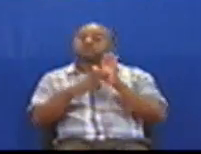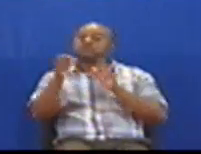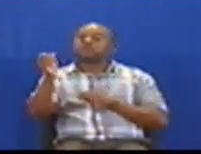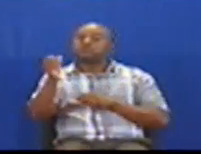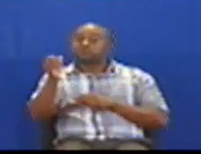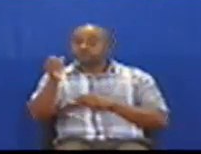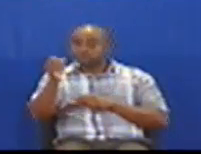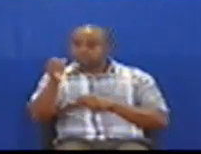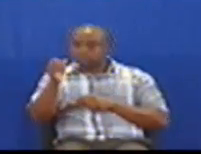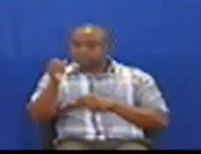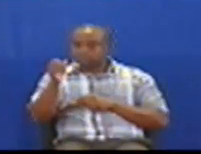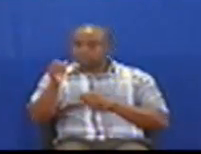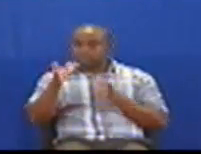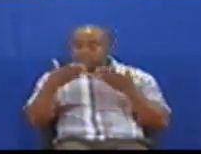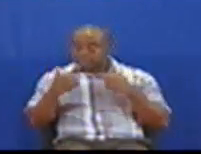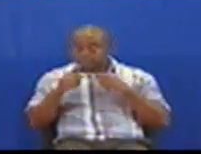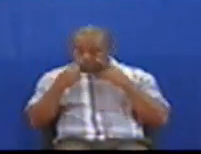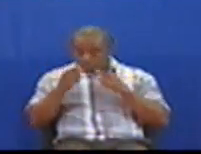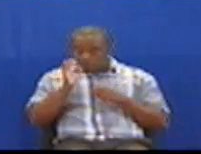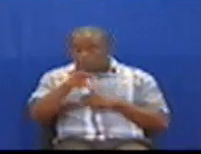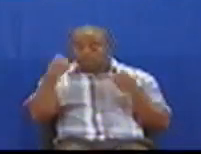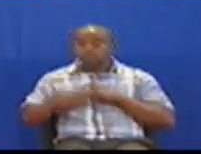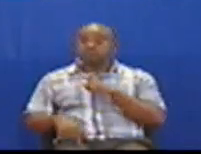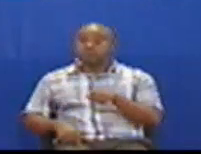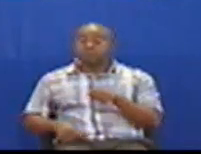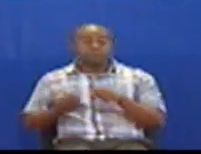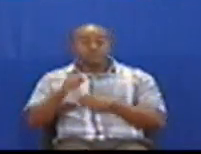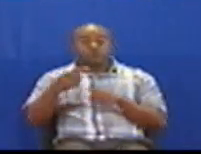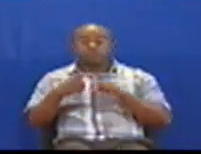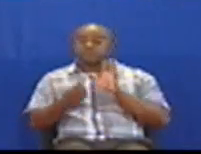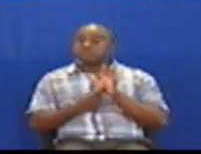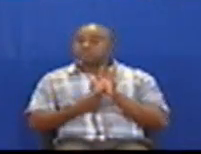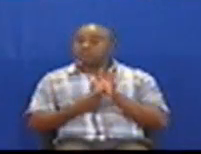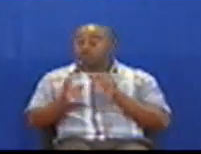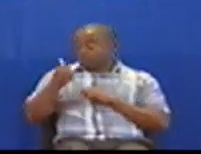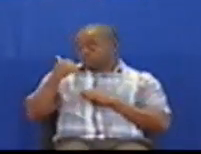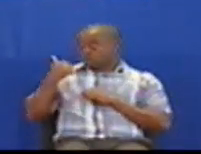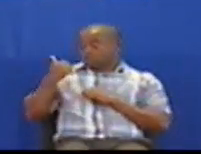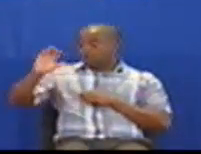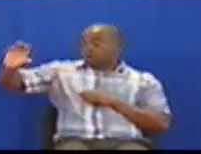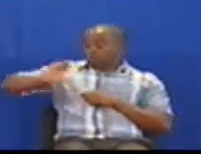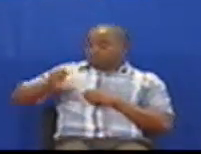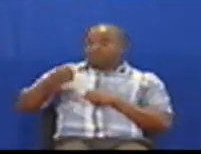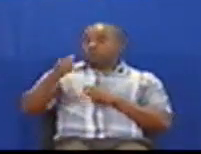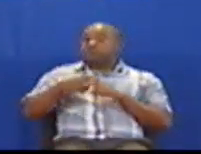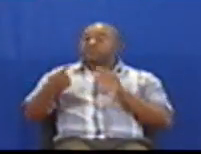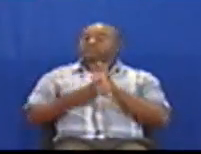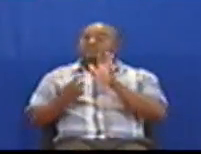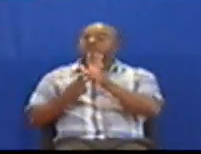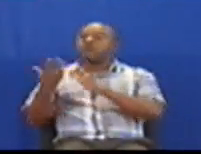1,370.5. tunapata kwa mwaka mzima milioni 600. Mwaka jana tulipata milioni 675, mwaka huu